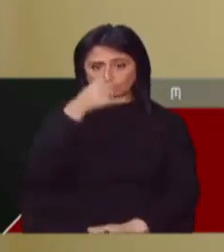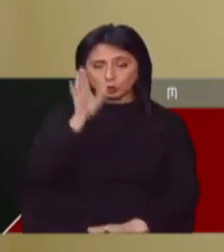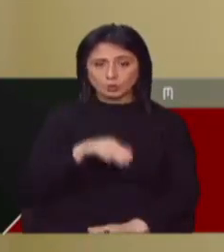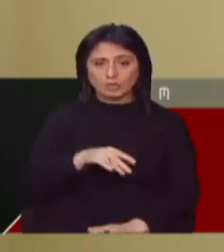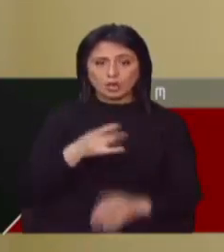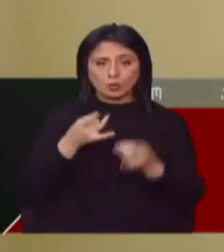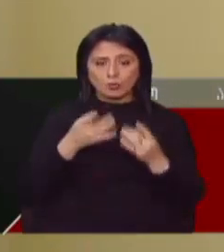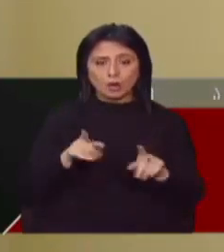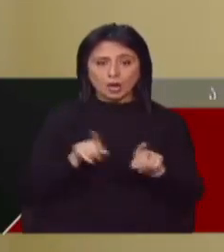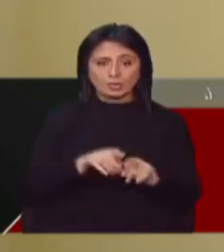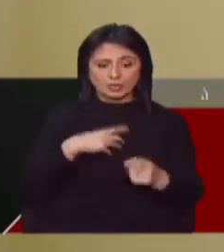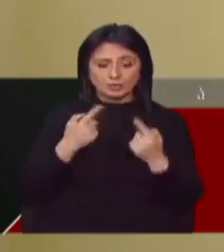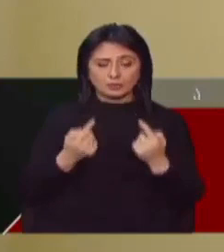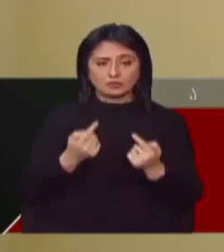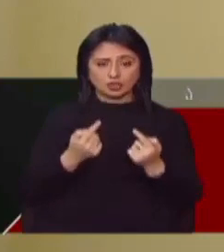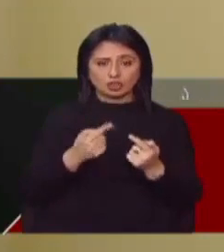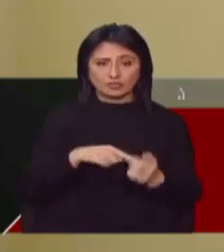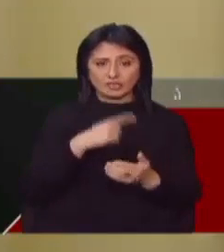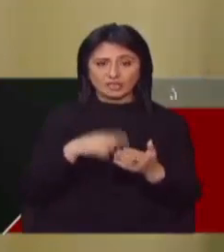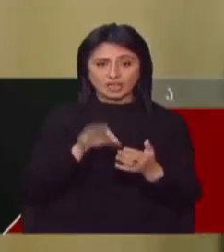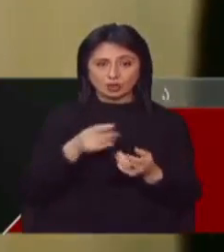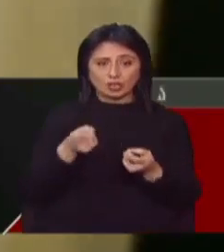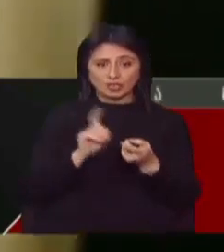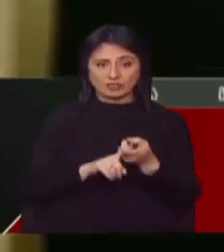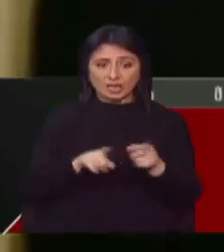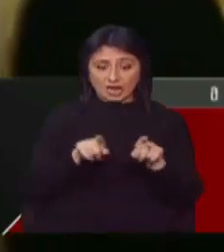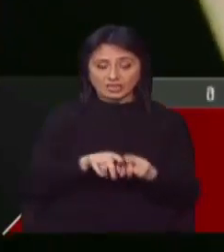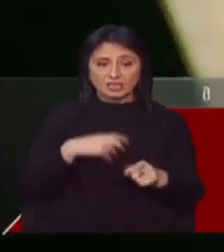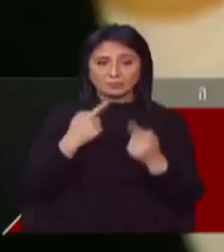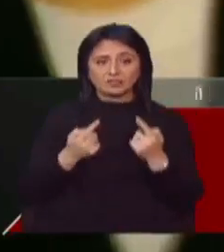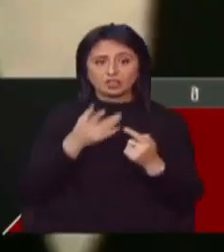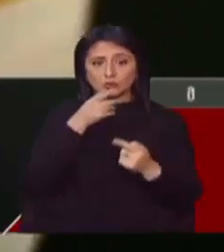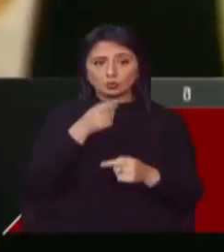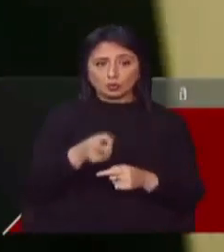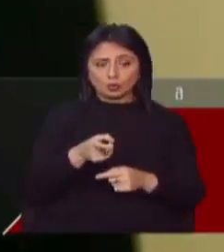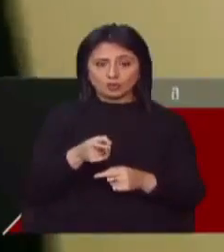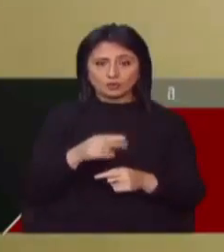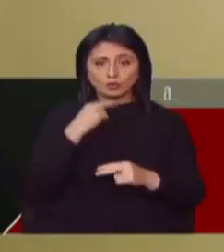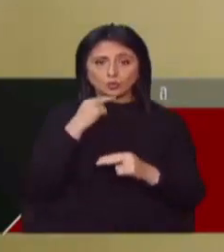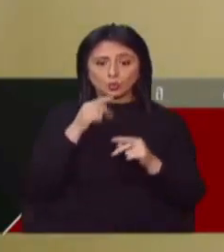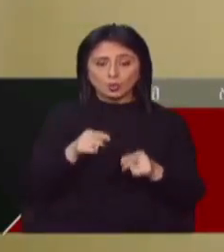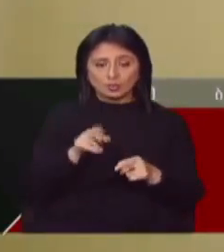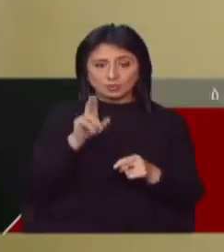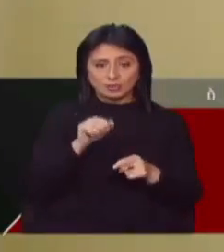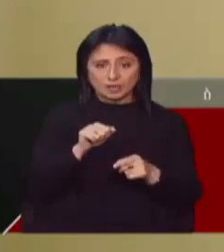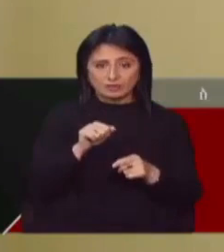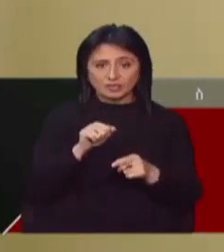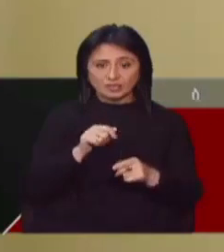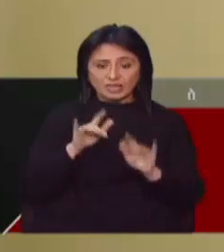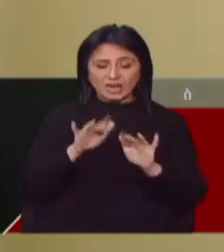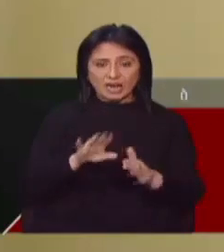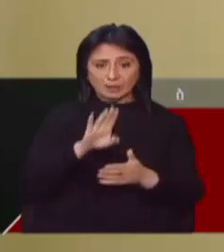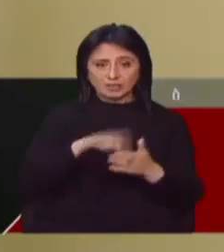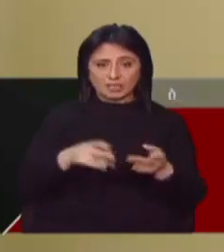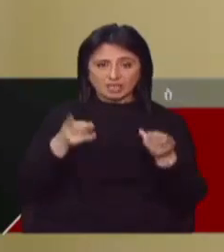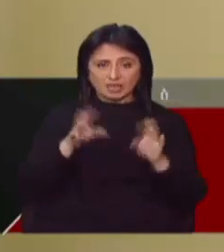șeuzlebelia, ubralot, aset nișnolovan, sakit hnanda ca și rebita, aset nișnolovan tros, uradre bisada, reagire